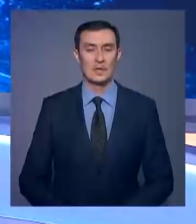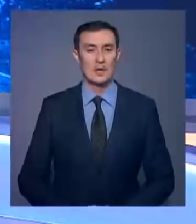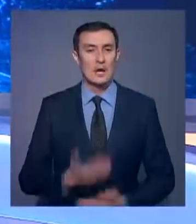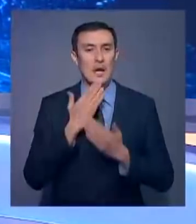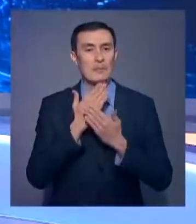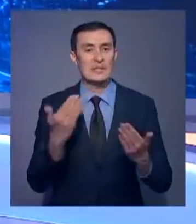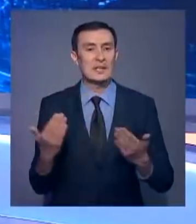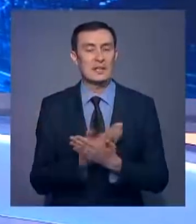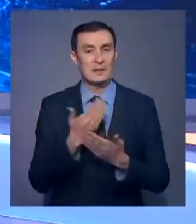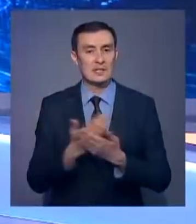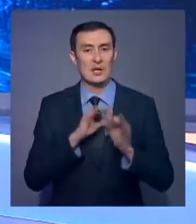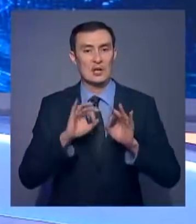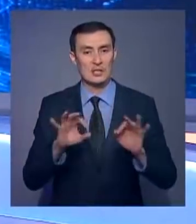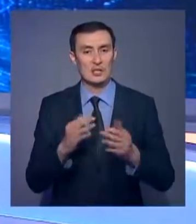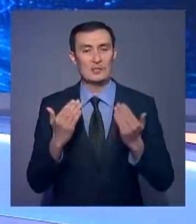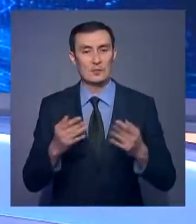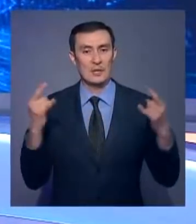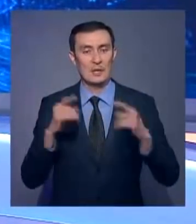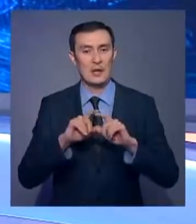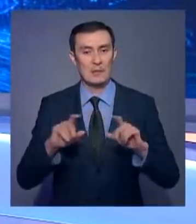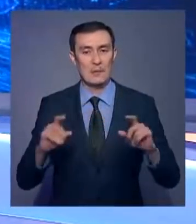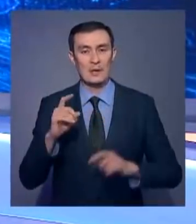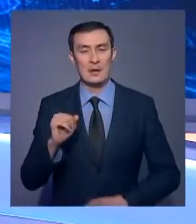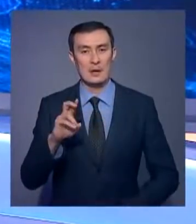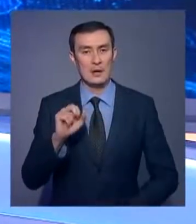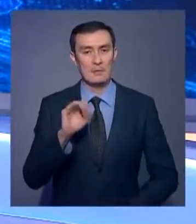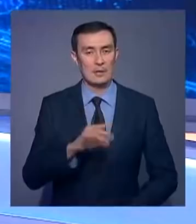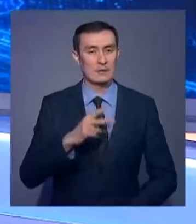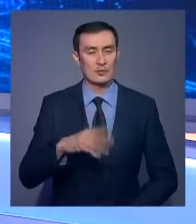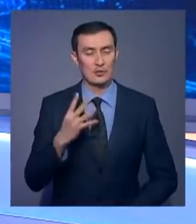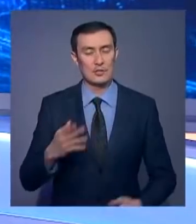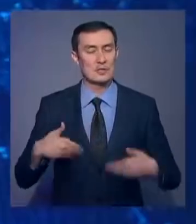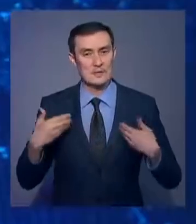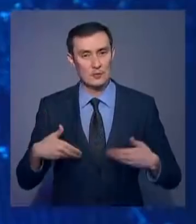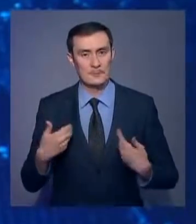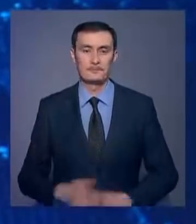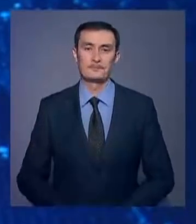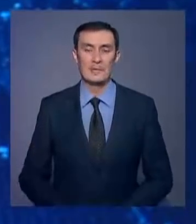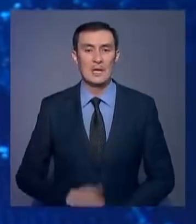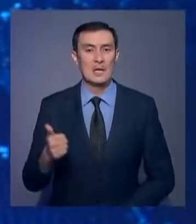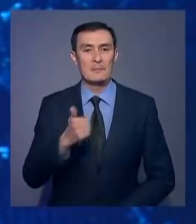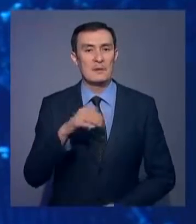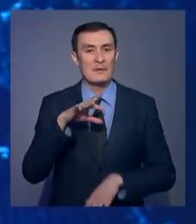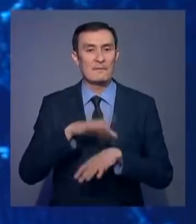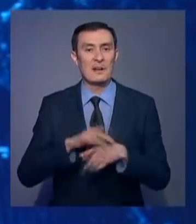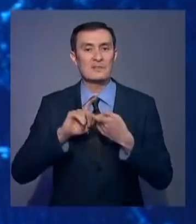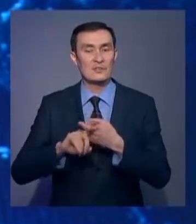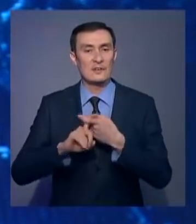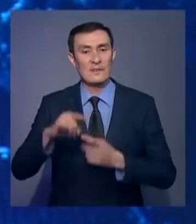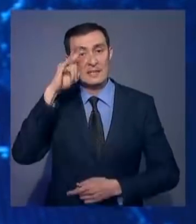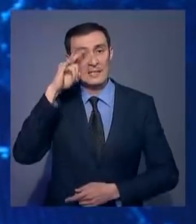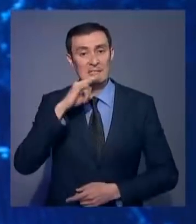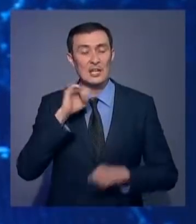О последних новостях вам расскажут сурдопереводчик Хасан Исраилов и я, Алмаз Ашим. Добрый вечер. Первый случай коронавируса в